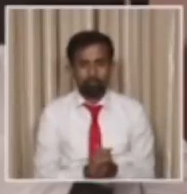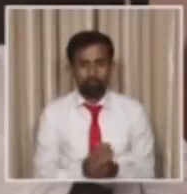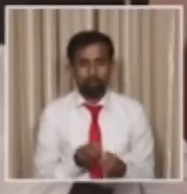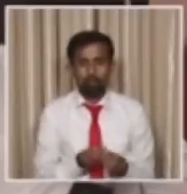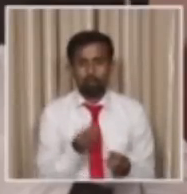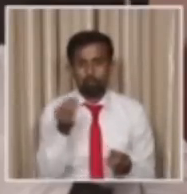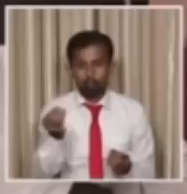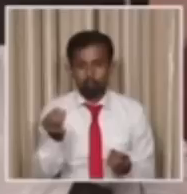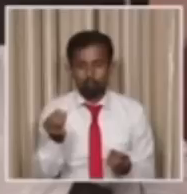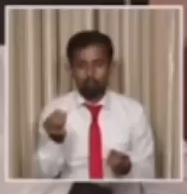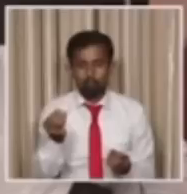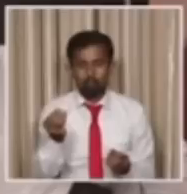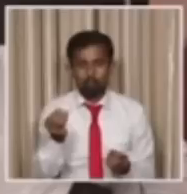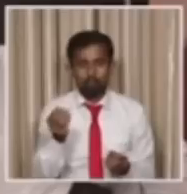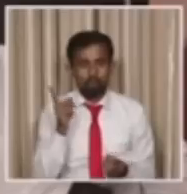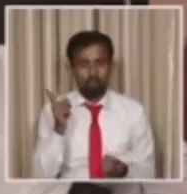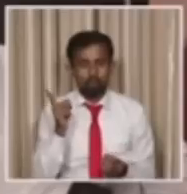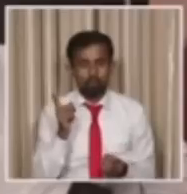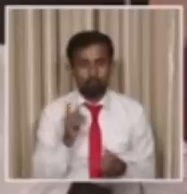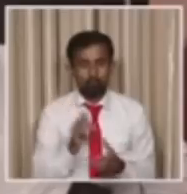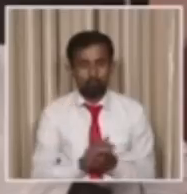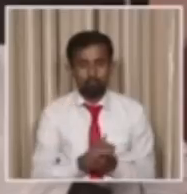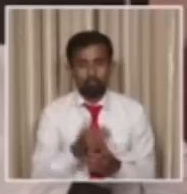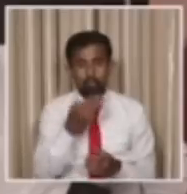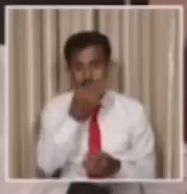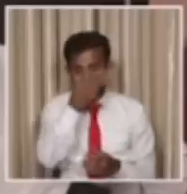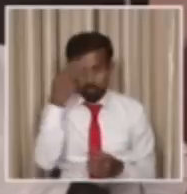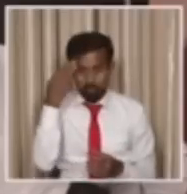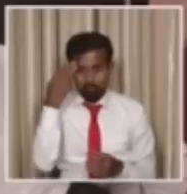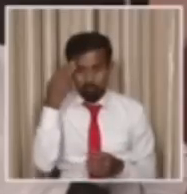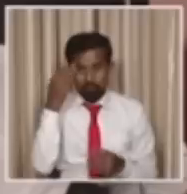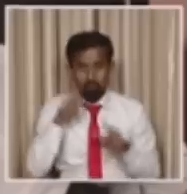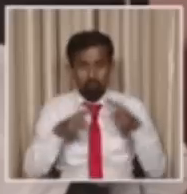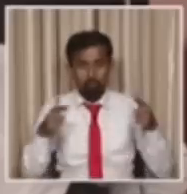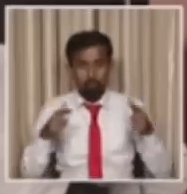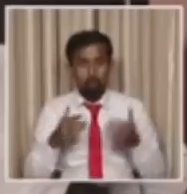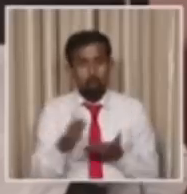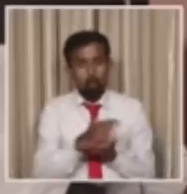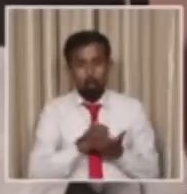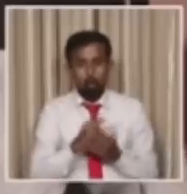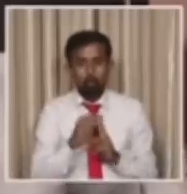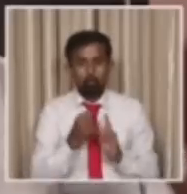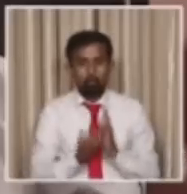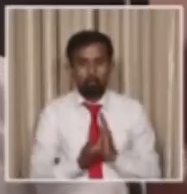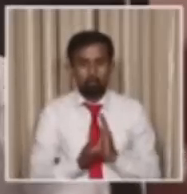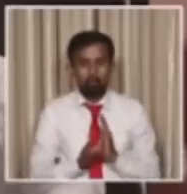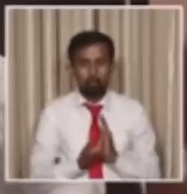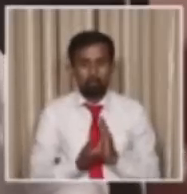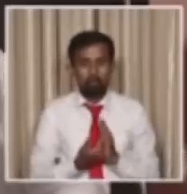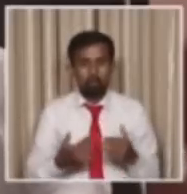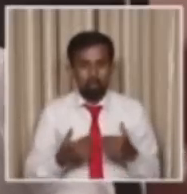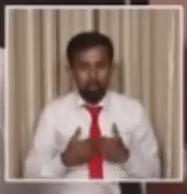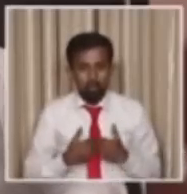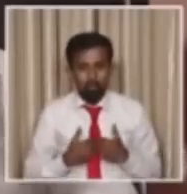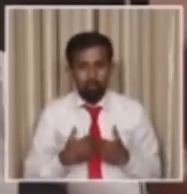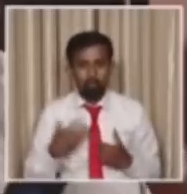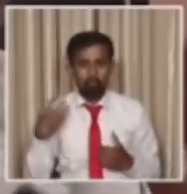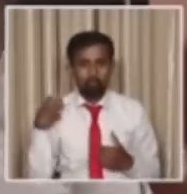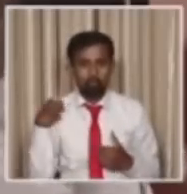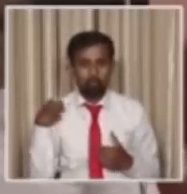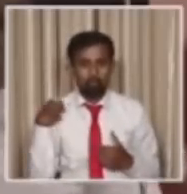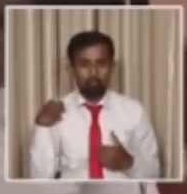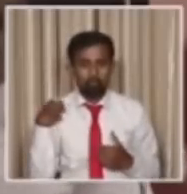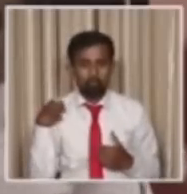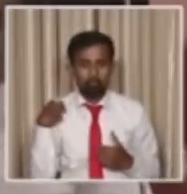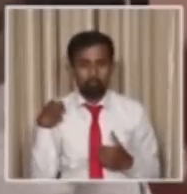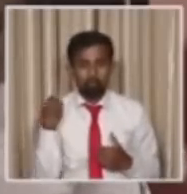දුන්නාම ඒකේ දෙමළෙන් තමයි යන්නේ ඔක්කොම programs ඉතින් අපේ